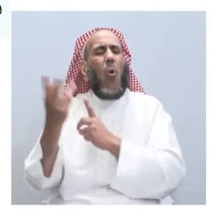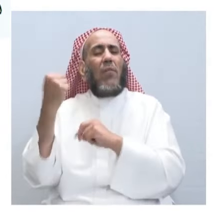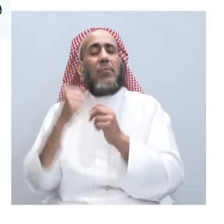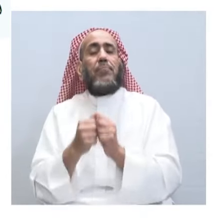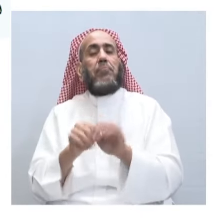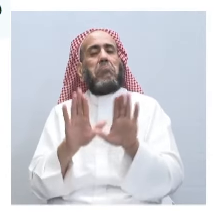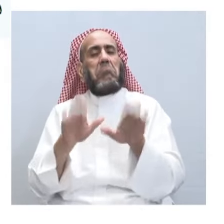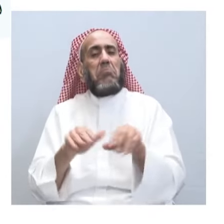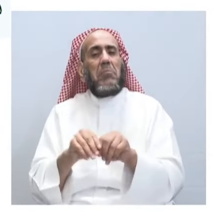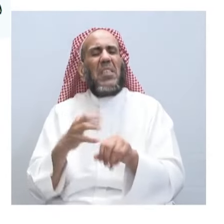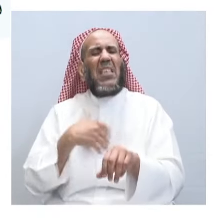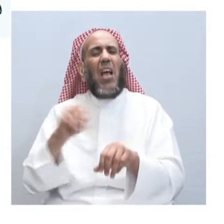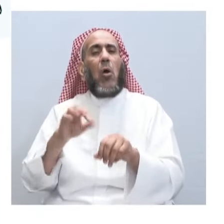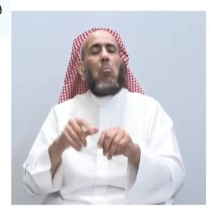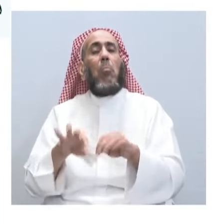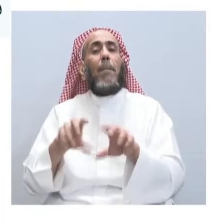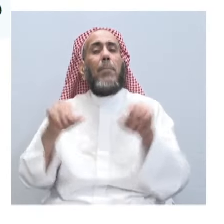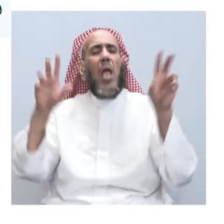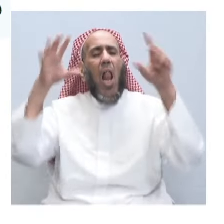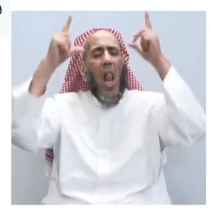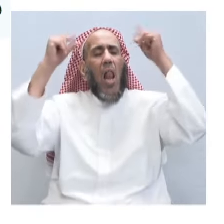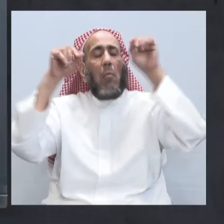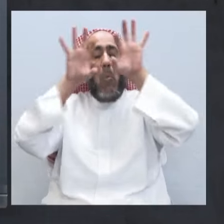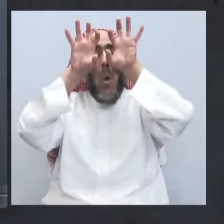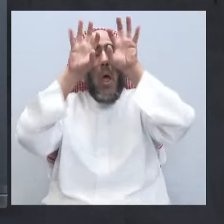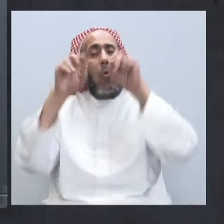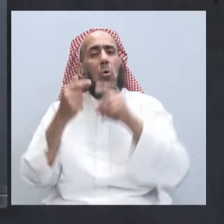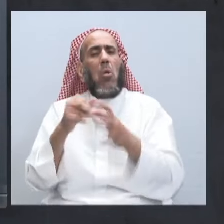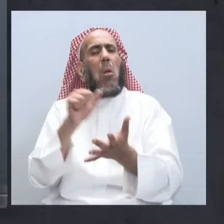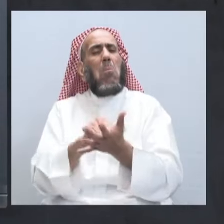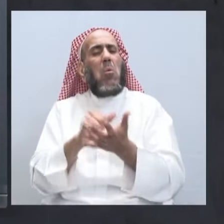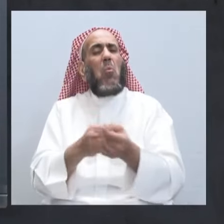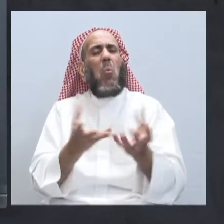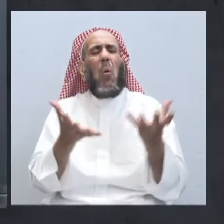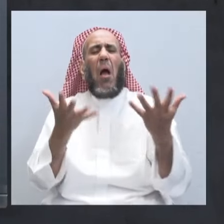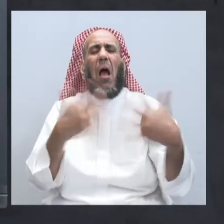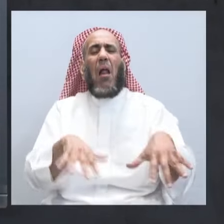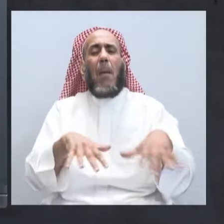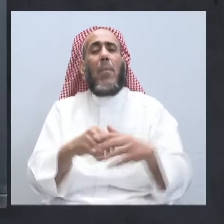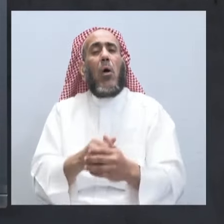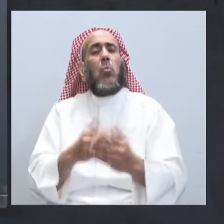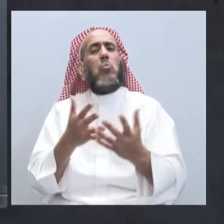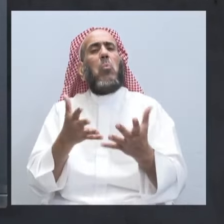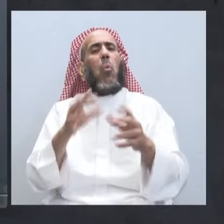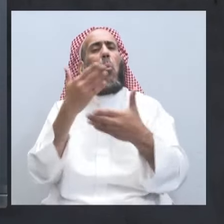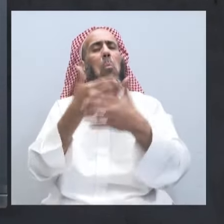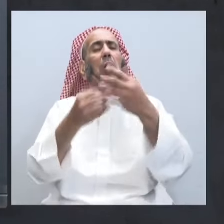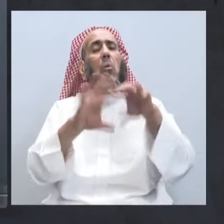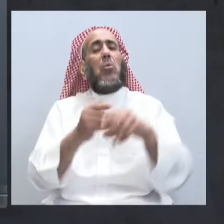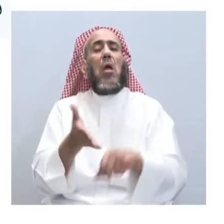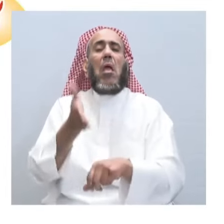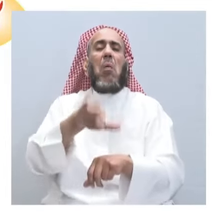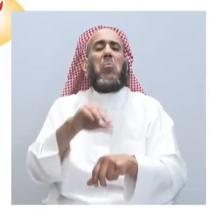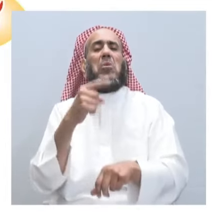وبقت التشاؤم بالهام وهي طائره البومه يظن ان البيت سيحصل له خراب او سيسقط او سيموت